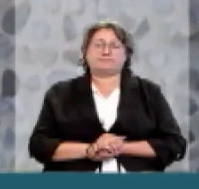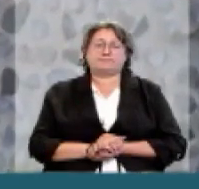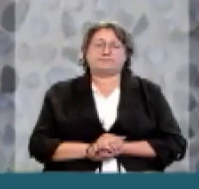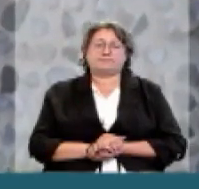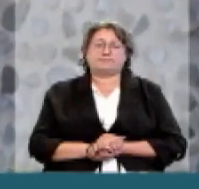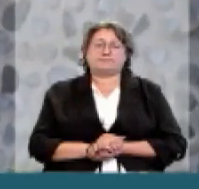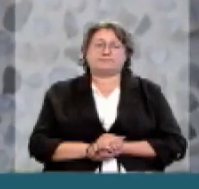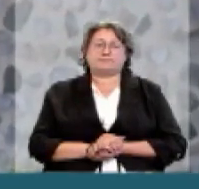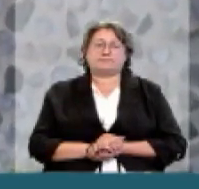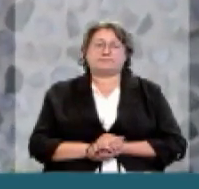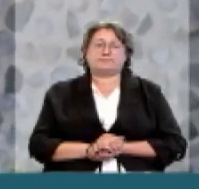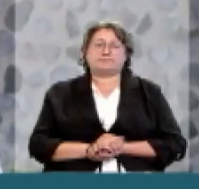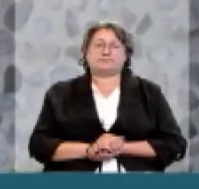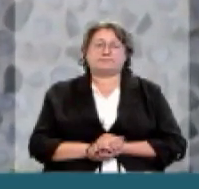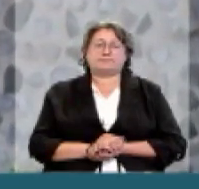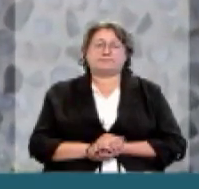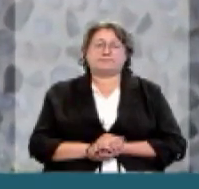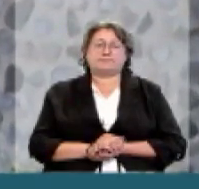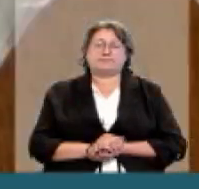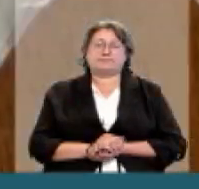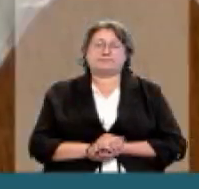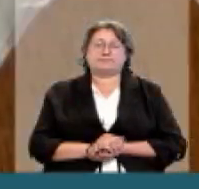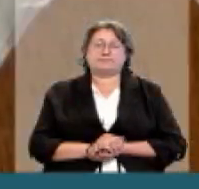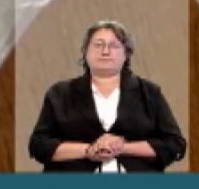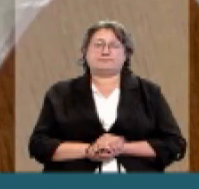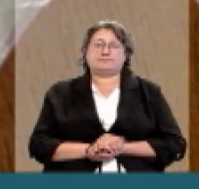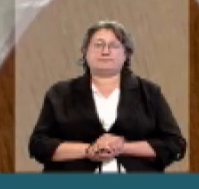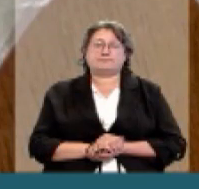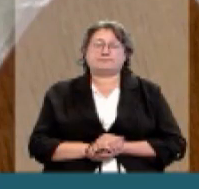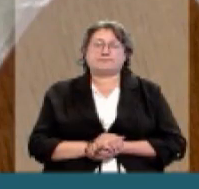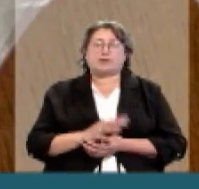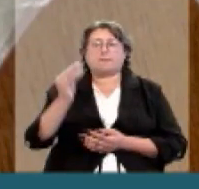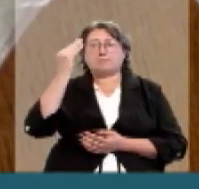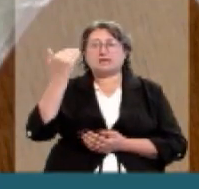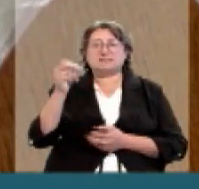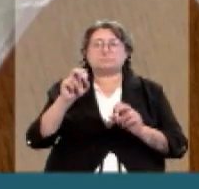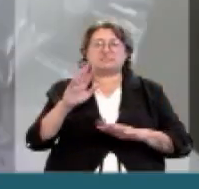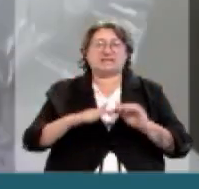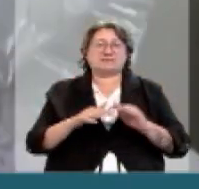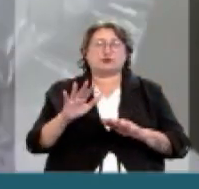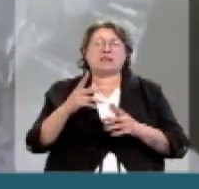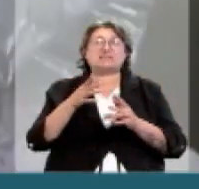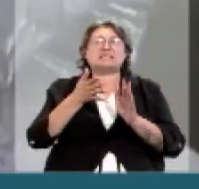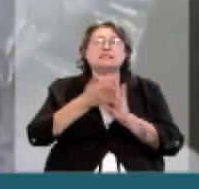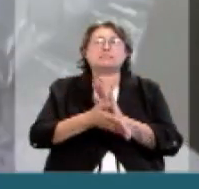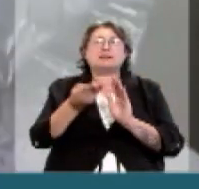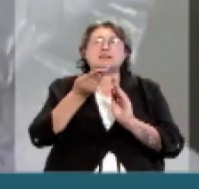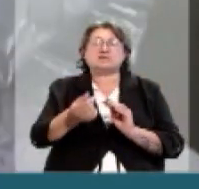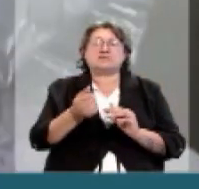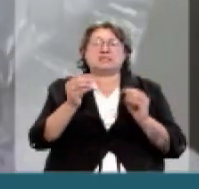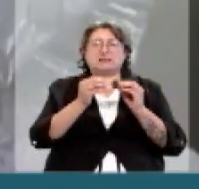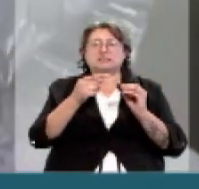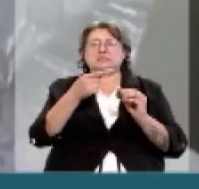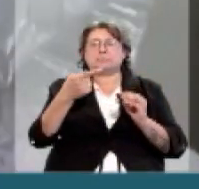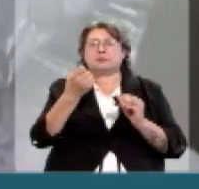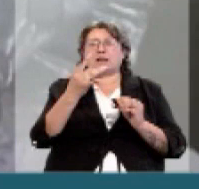есірткі туралы ақпарат көзі болса, оны біз жоямыз. Мамандардың айтуынша, синтетикалық есірткілердің беретін әсері марихуана мен